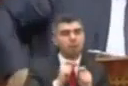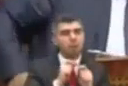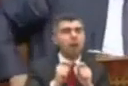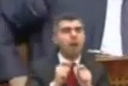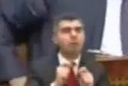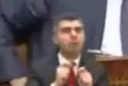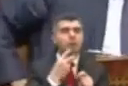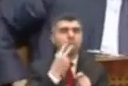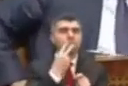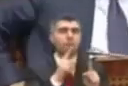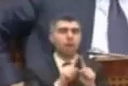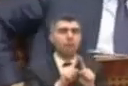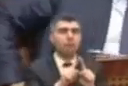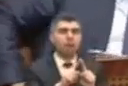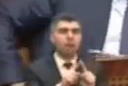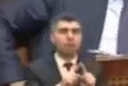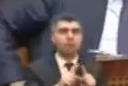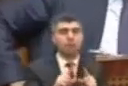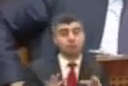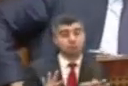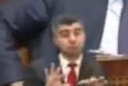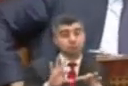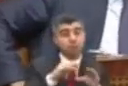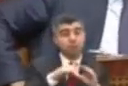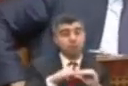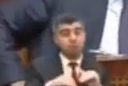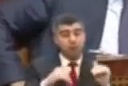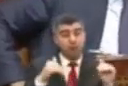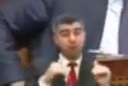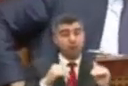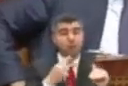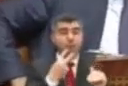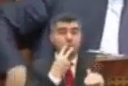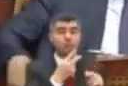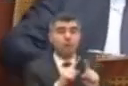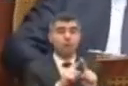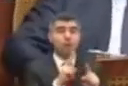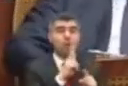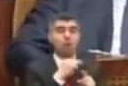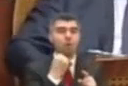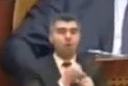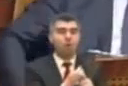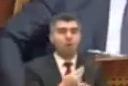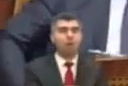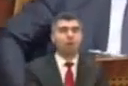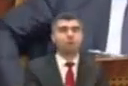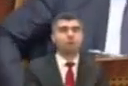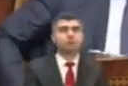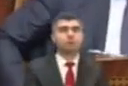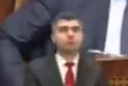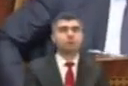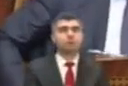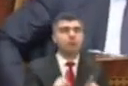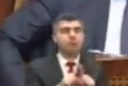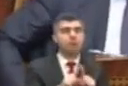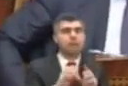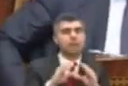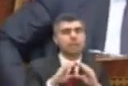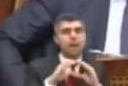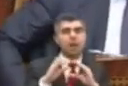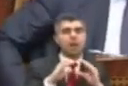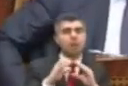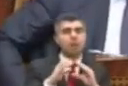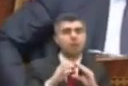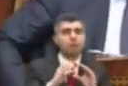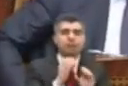ووريتينا الناطق الرسمي باسم الحكومه وكنشكرك عليه، ولكن ما كنتفهموش علاش الحكومه ما يعني لم تتواصل حول هذا